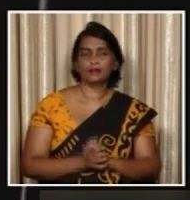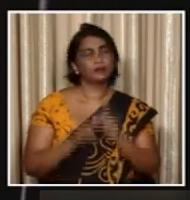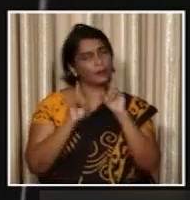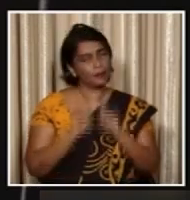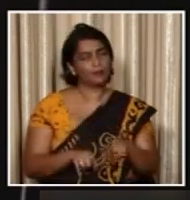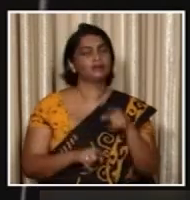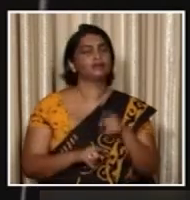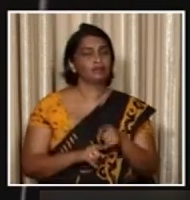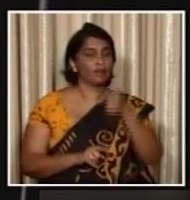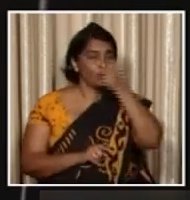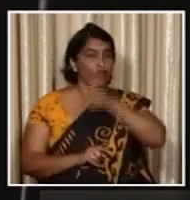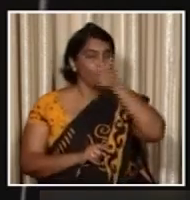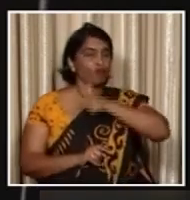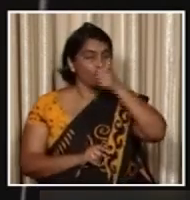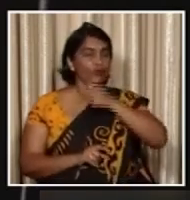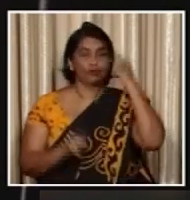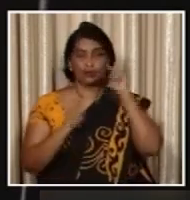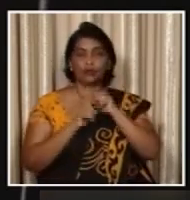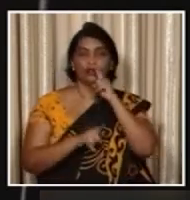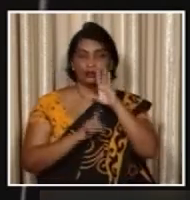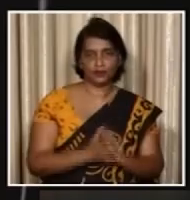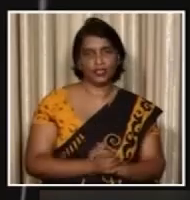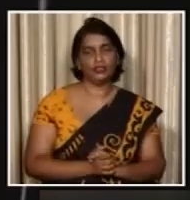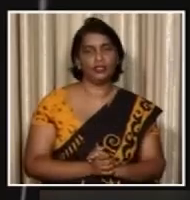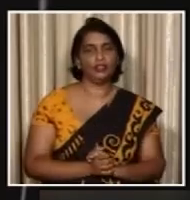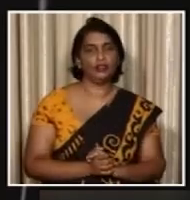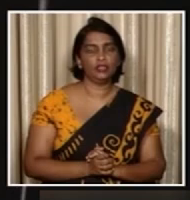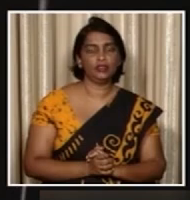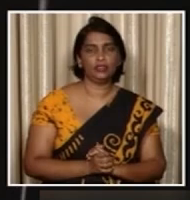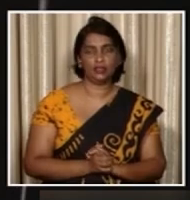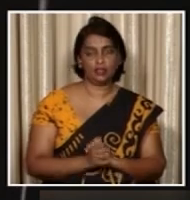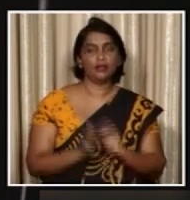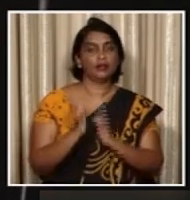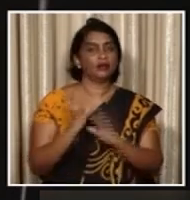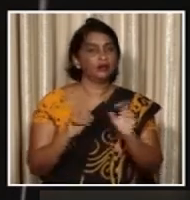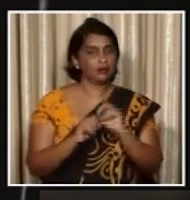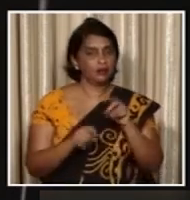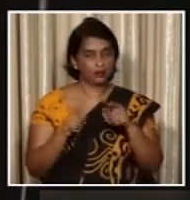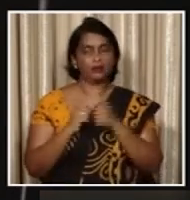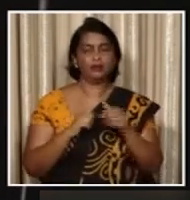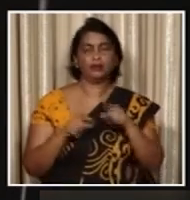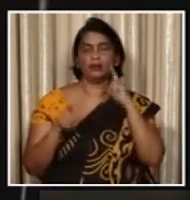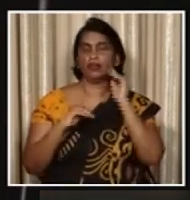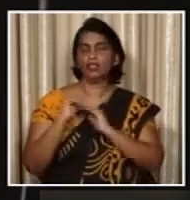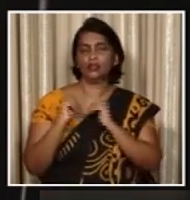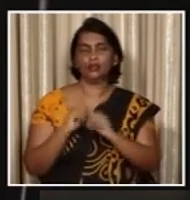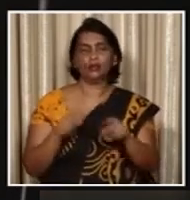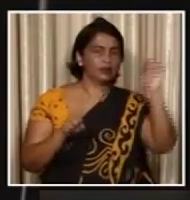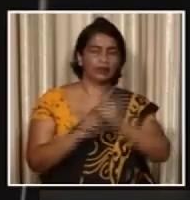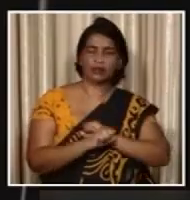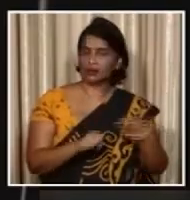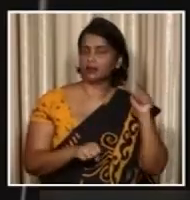ඔය හොරු හොරු හොරු හොරු ගැන කතා කරන අයත් එලෙසමයි. මාධ්‍ය අද එක අපේක්ෂකයෙක් වෙනුවෙන් වෙන වෙනම කටයුතු